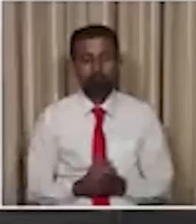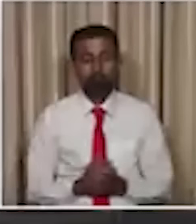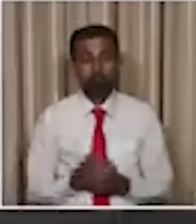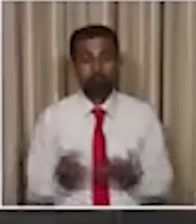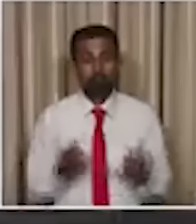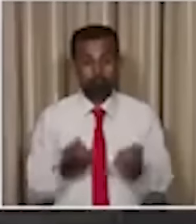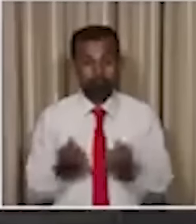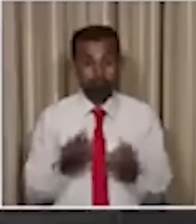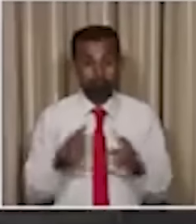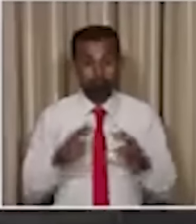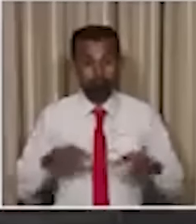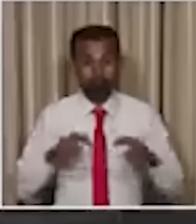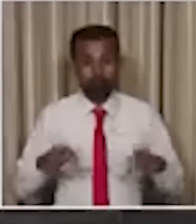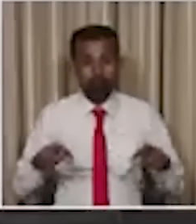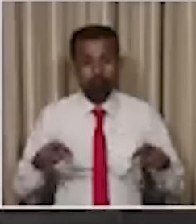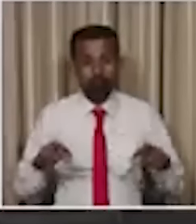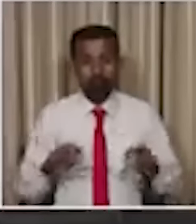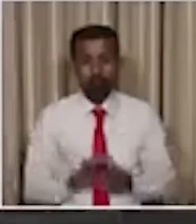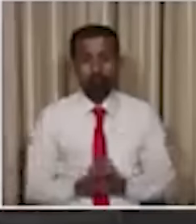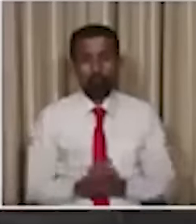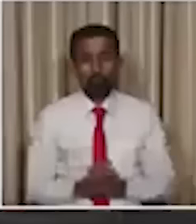විමර්ශනවලදී